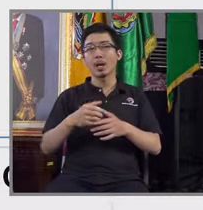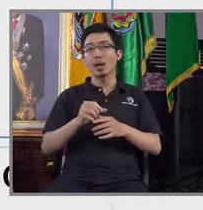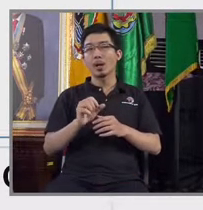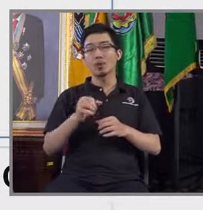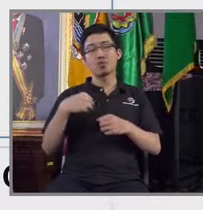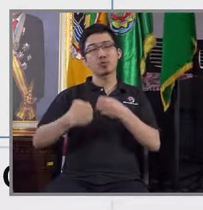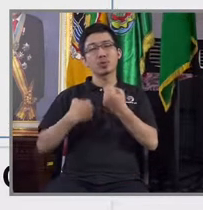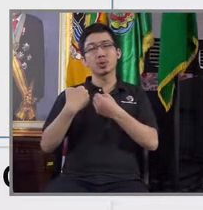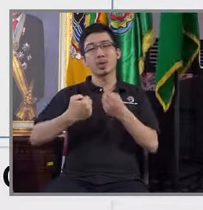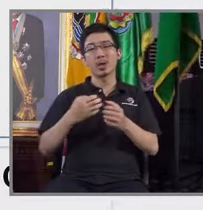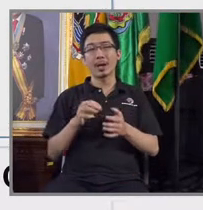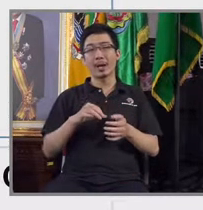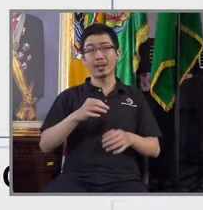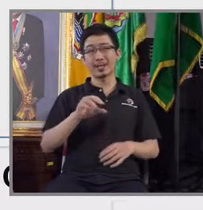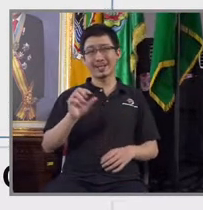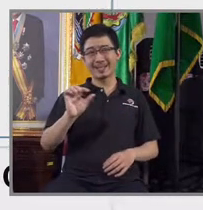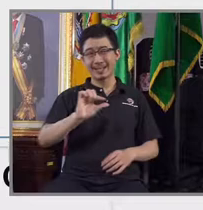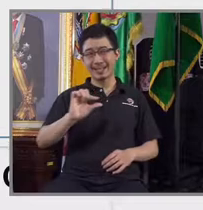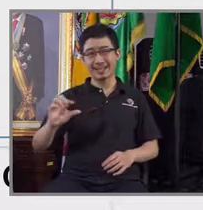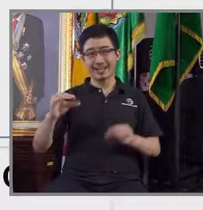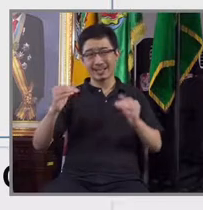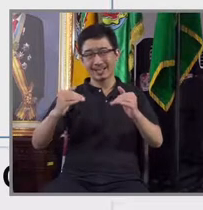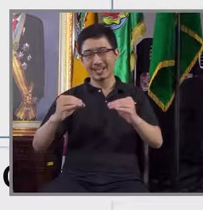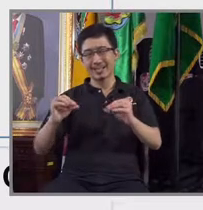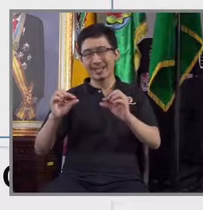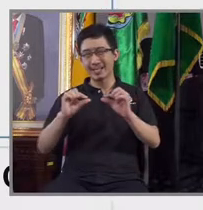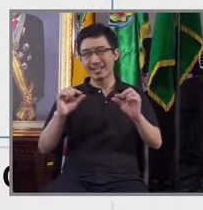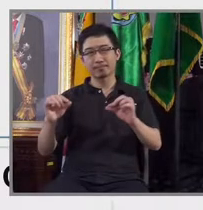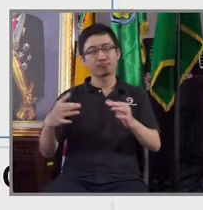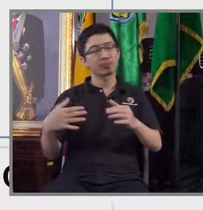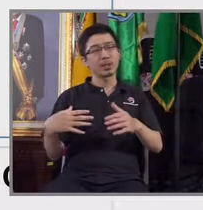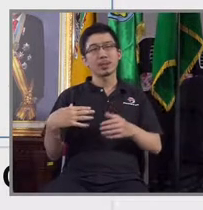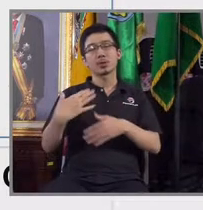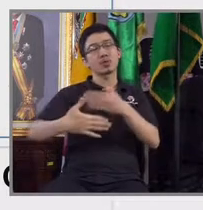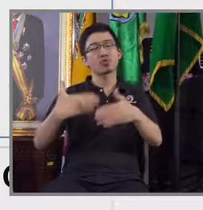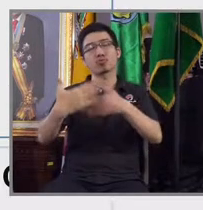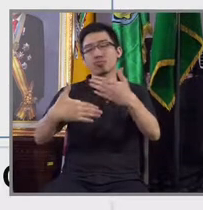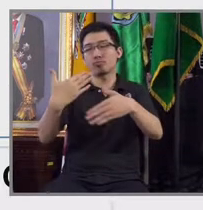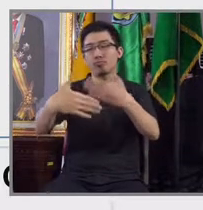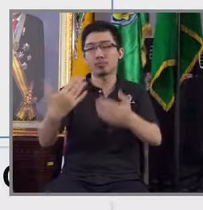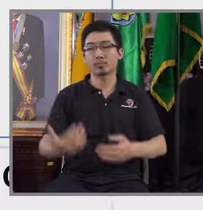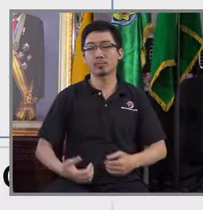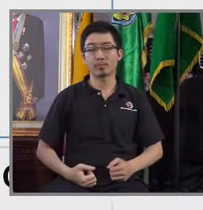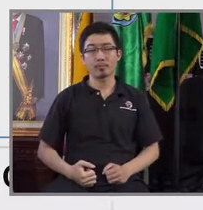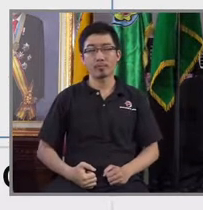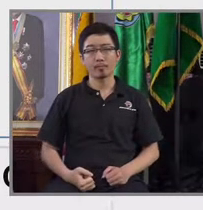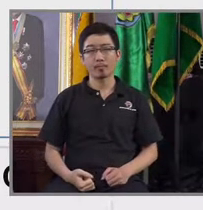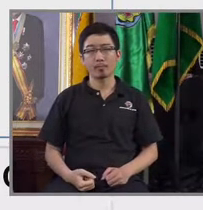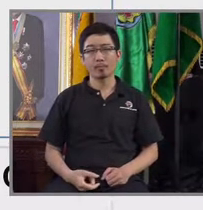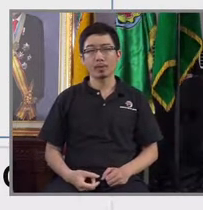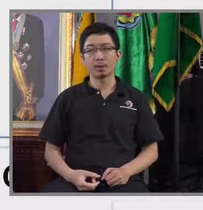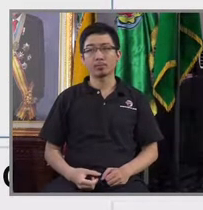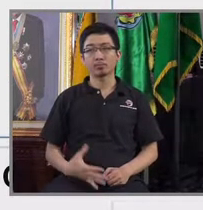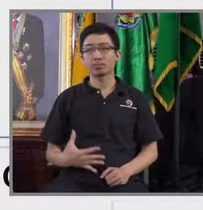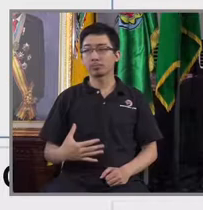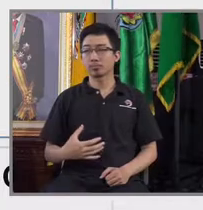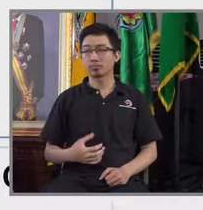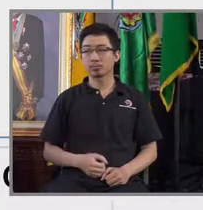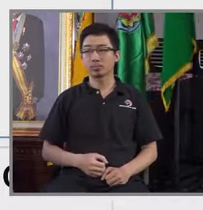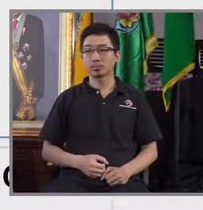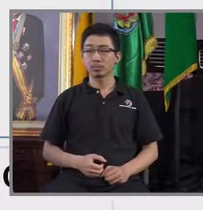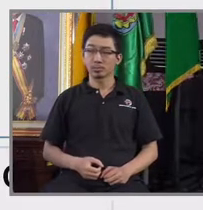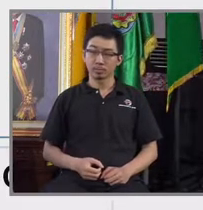gerakan ini dengan pola kemitraan yaitu antara pemerintah dunia usaha